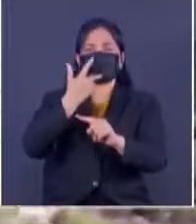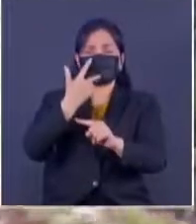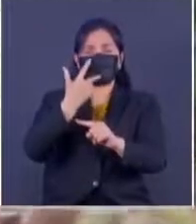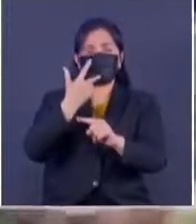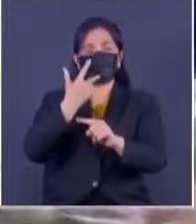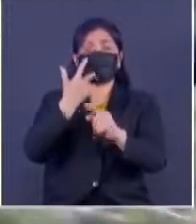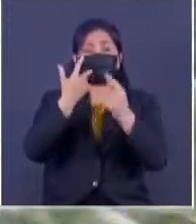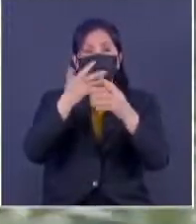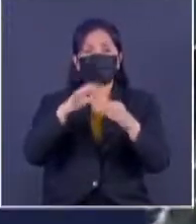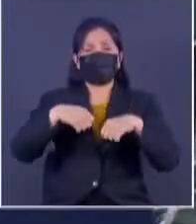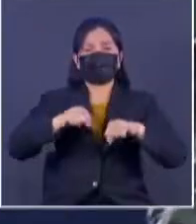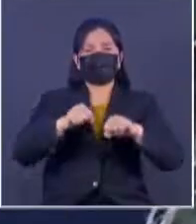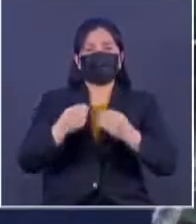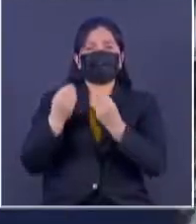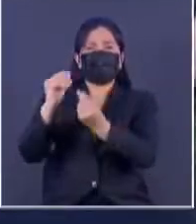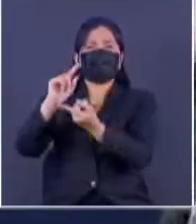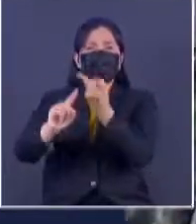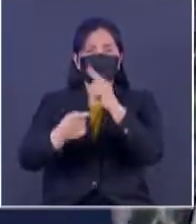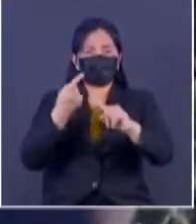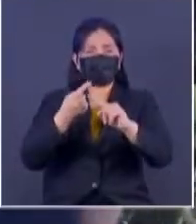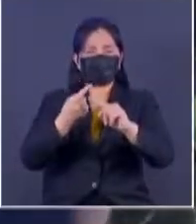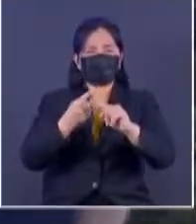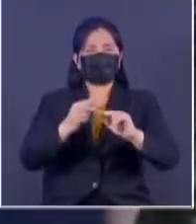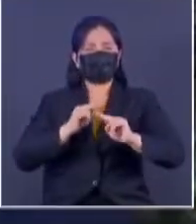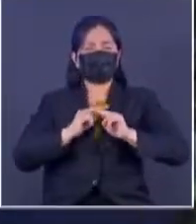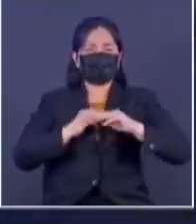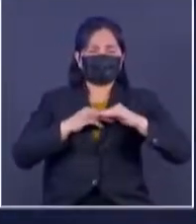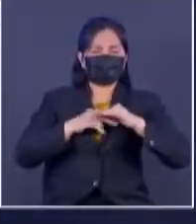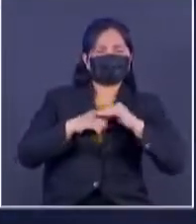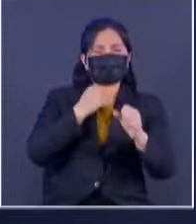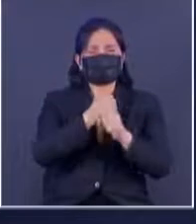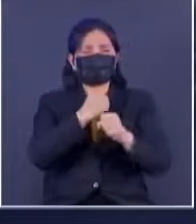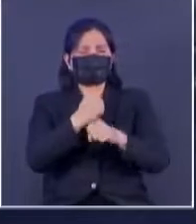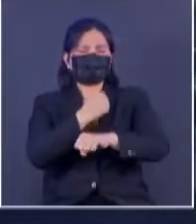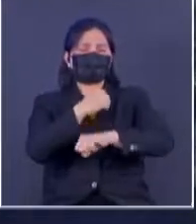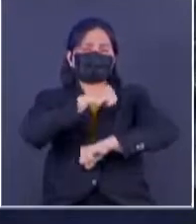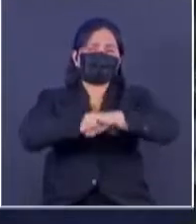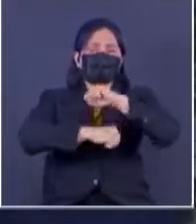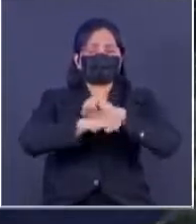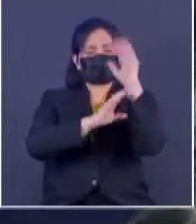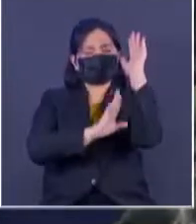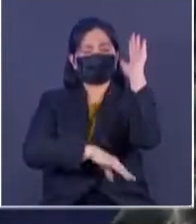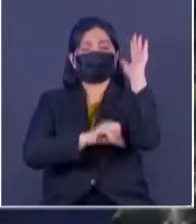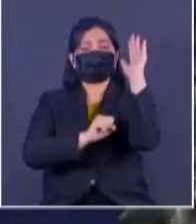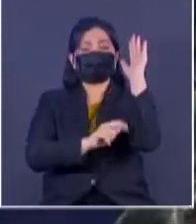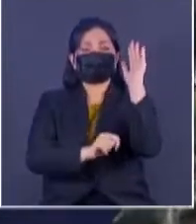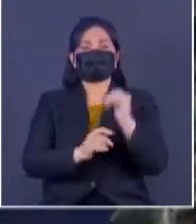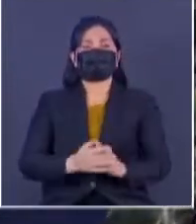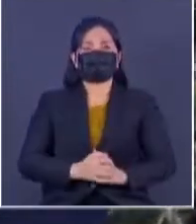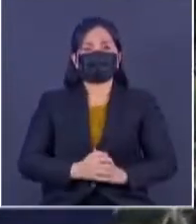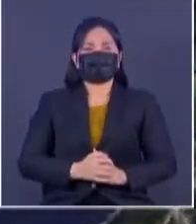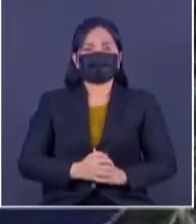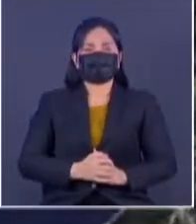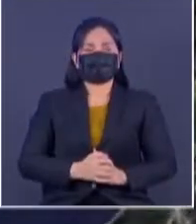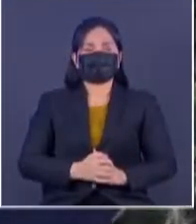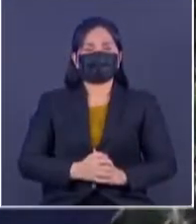ร็จส่งรถจักรยานยนต์ไปให้เพื่อนเสร็จก็หลบหนีไปทำงานเป็นแรงงานก่อสร้างอยู่ที่จังหวัดสตูลคือเขาก็ชะล่าใจด้